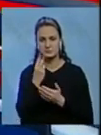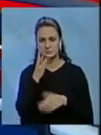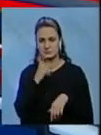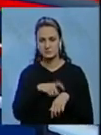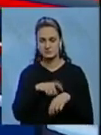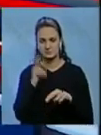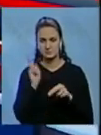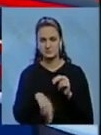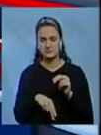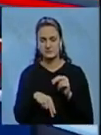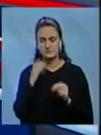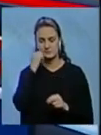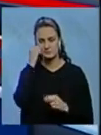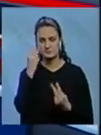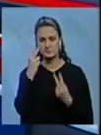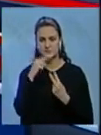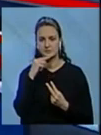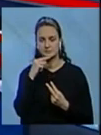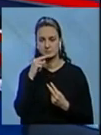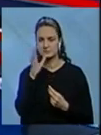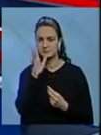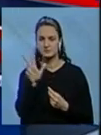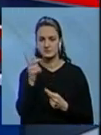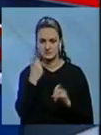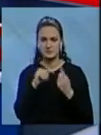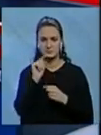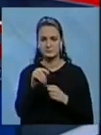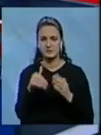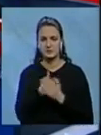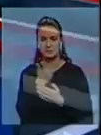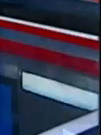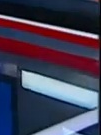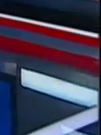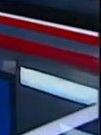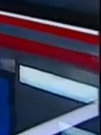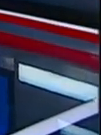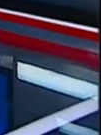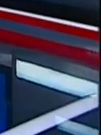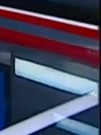საათიანი გამოშვება კი ამით დასრულებული. აკმადლობთ ყურადღებისთვის და 3 საათზე დაგიბრუნდებით ახალი ამბებით.